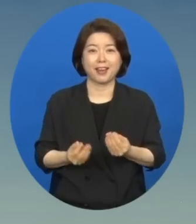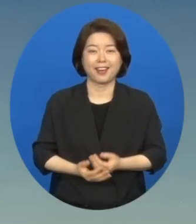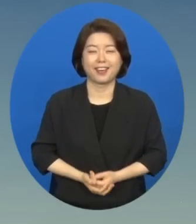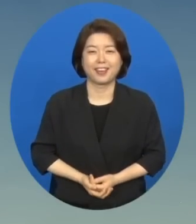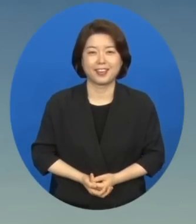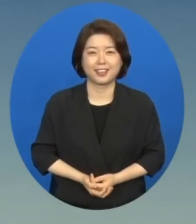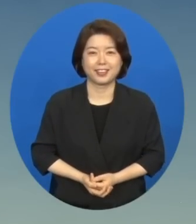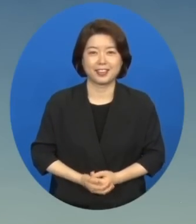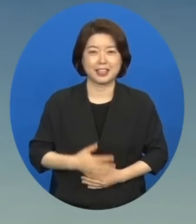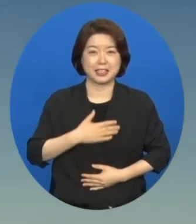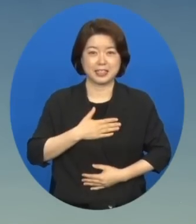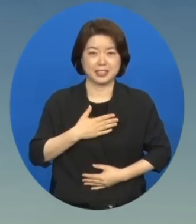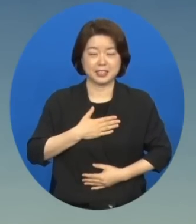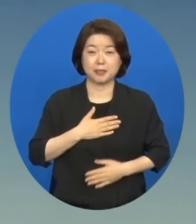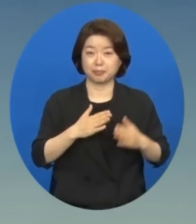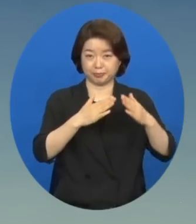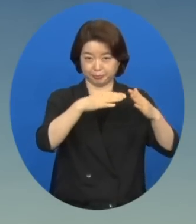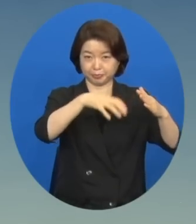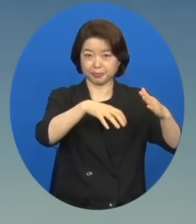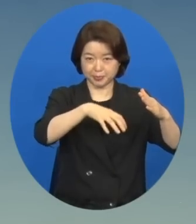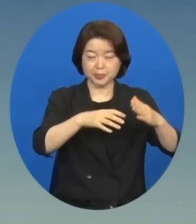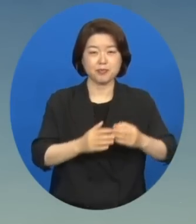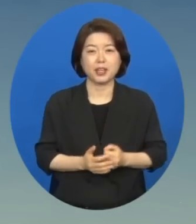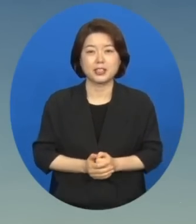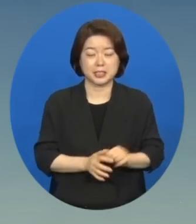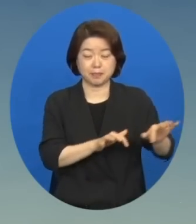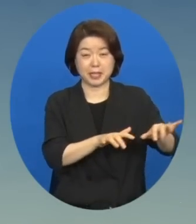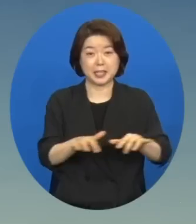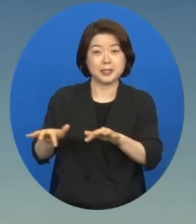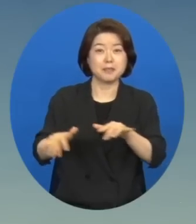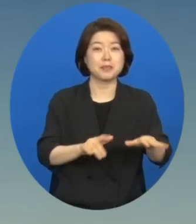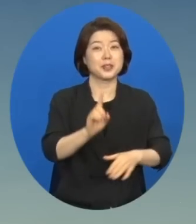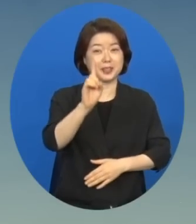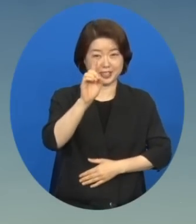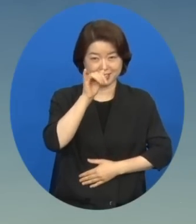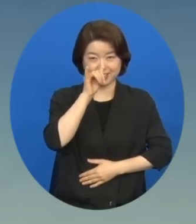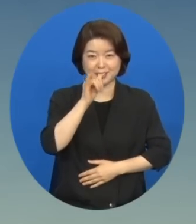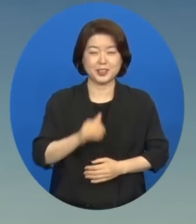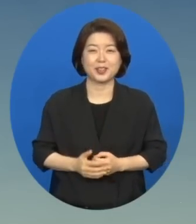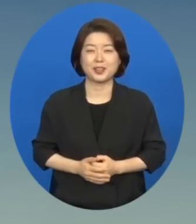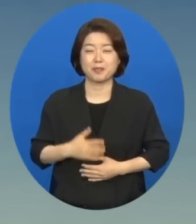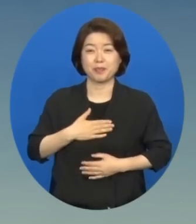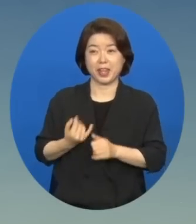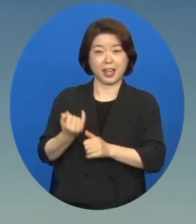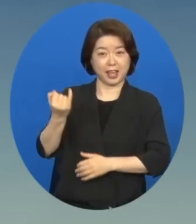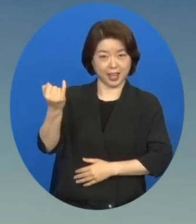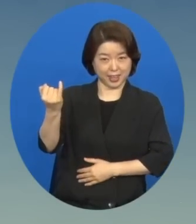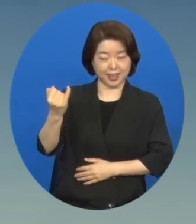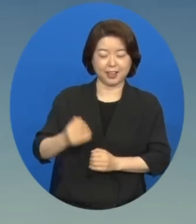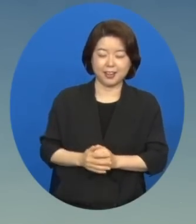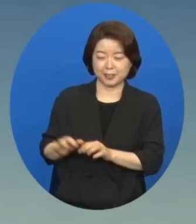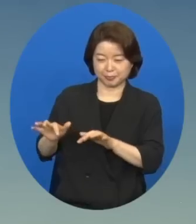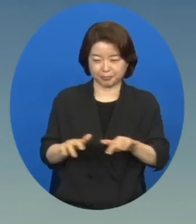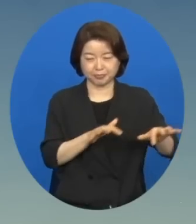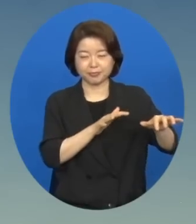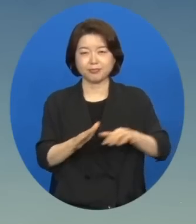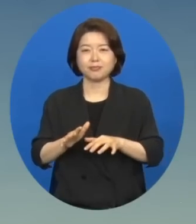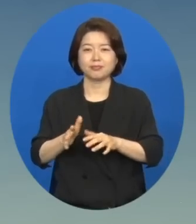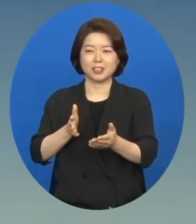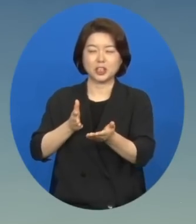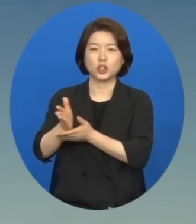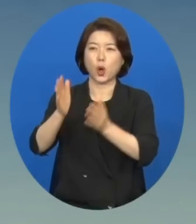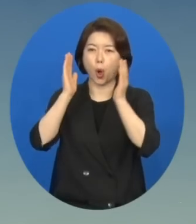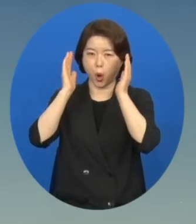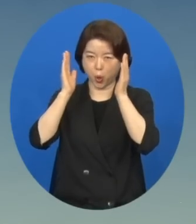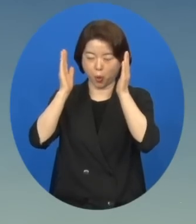제가 저희 집에 피아노가 한 대가 있습니다. 저희 아내가 피아노를 전공으로 피아노를